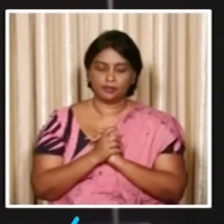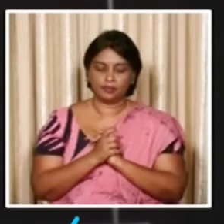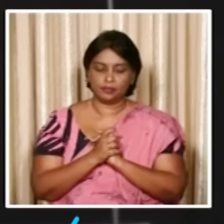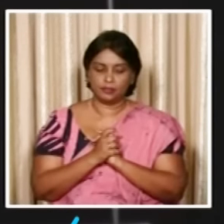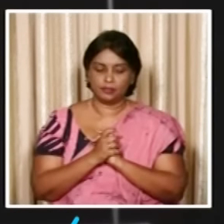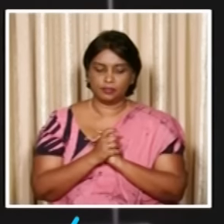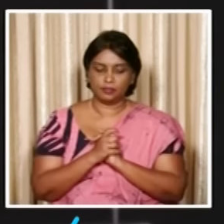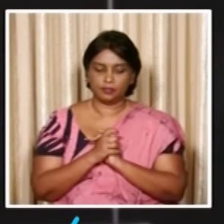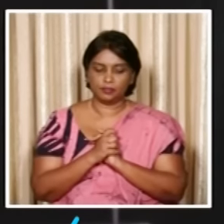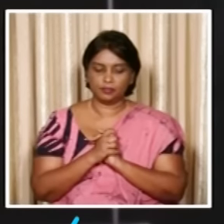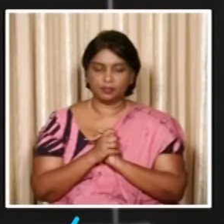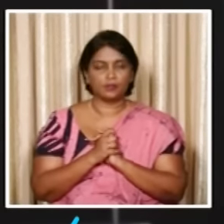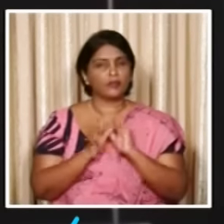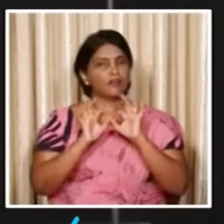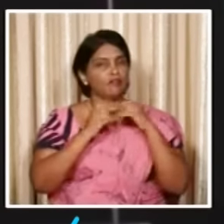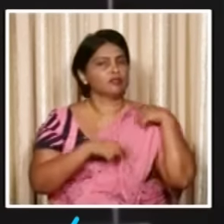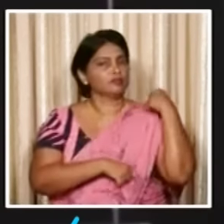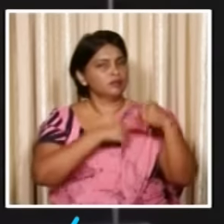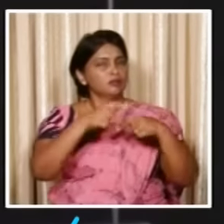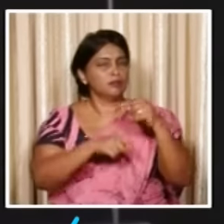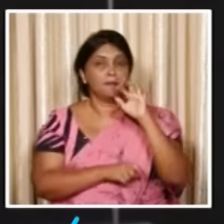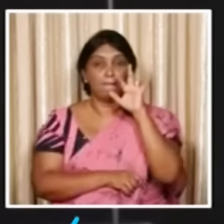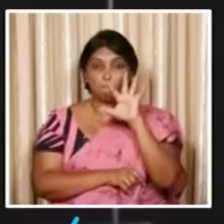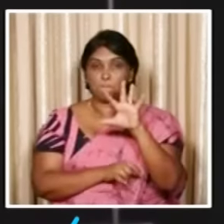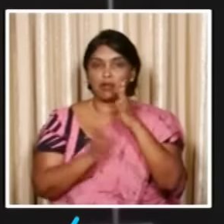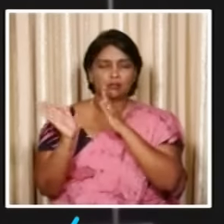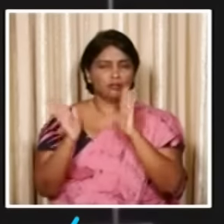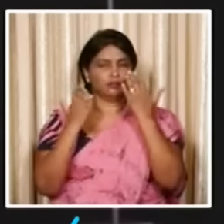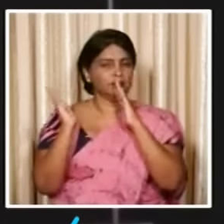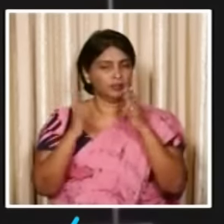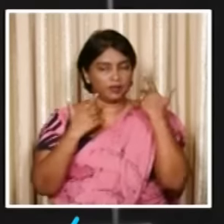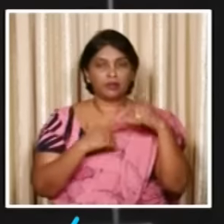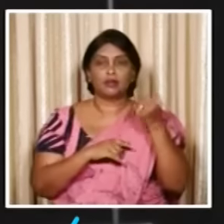5 தலைமுறைகளை கடந்தும் அப்பிரதேச மக்கள் இந்த ஆலயத்தை வழிபட்டு வருகிறார்கள்.